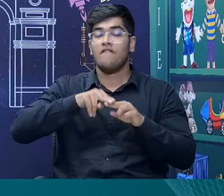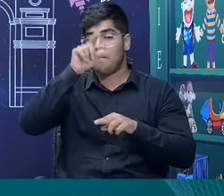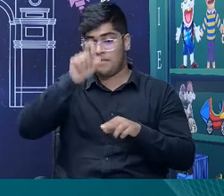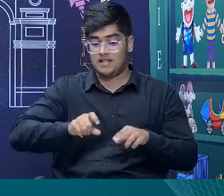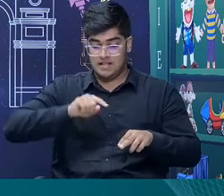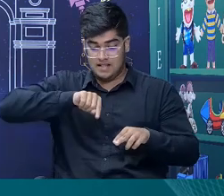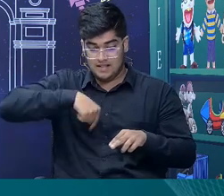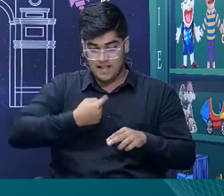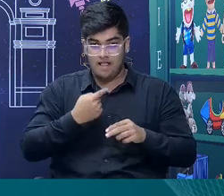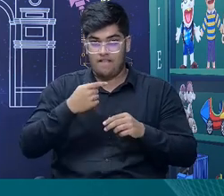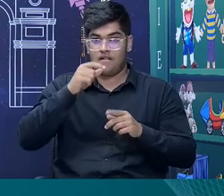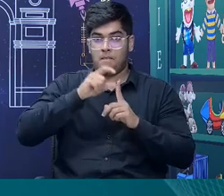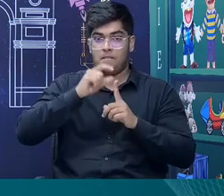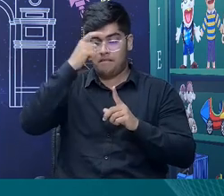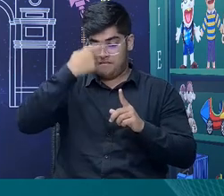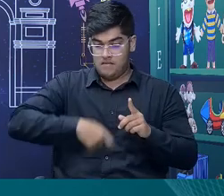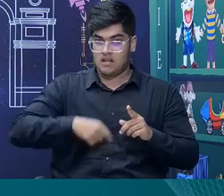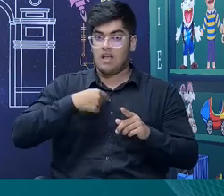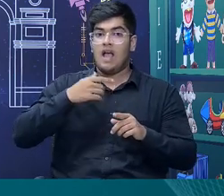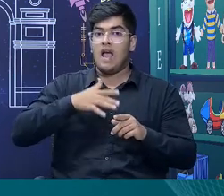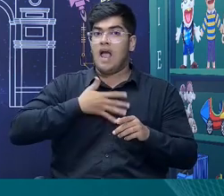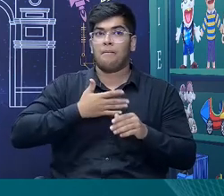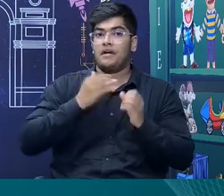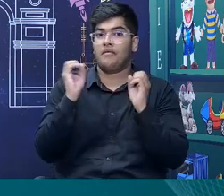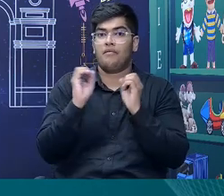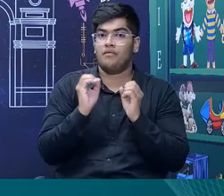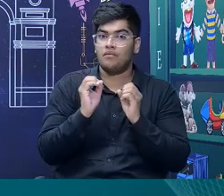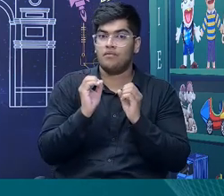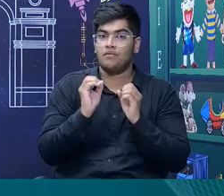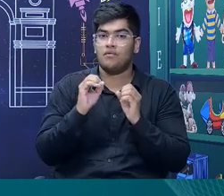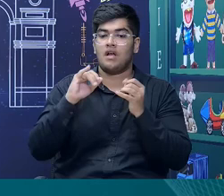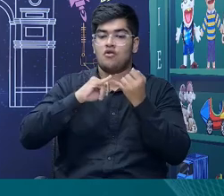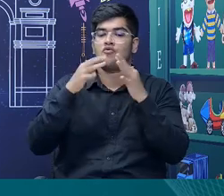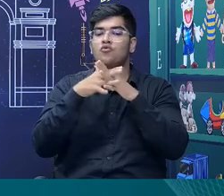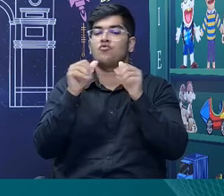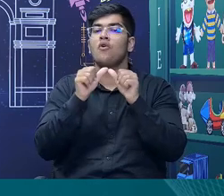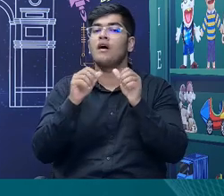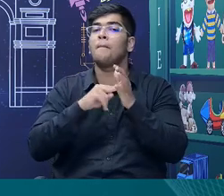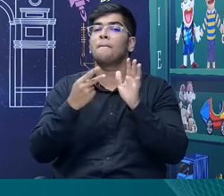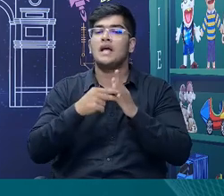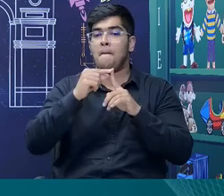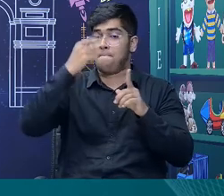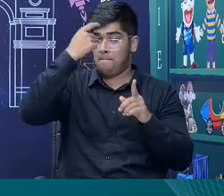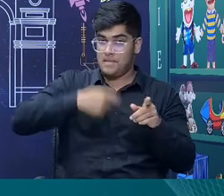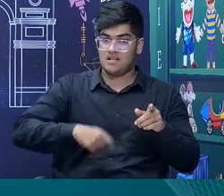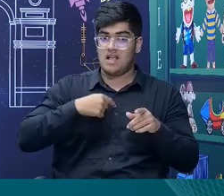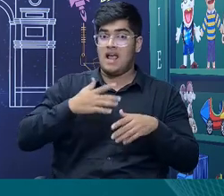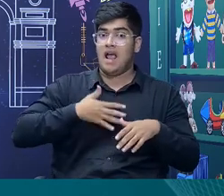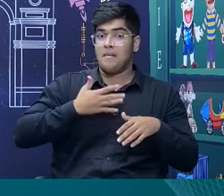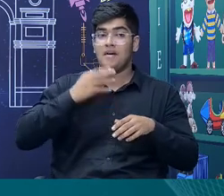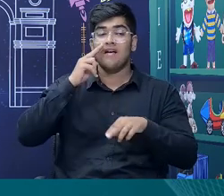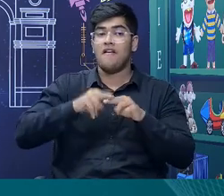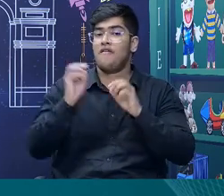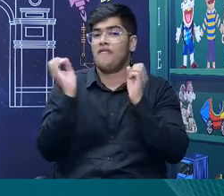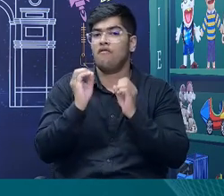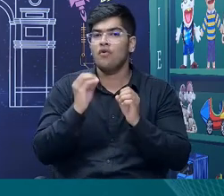आप से खुश नहीं होंगे यानी की स्व अपने आप में हमें खुशी नहीं होगी तो वह खुशी